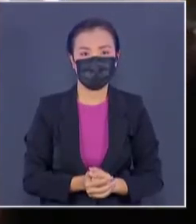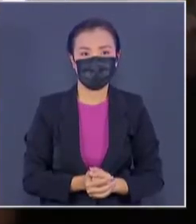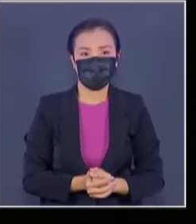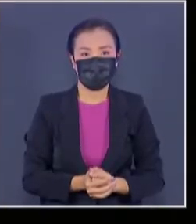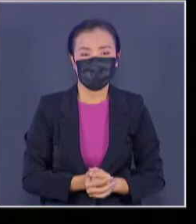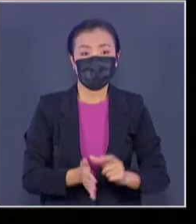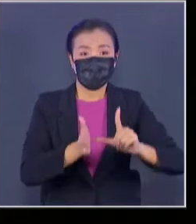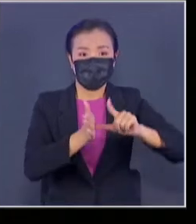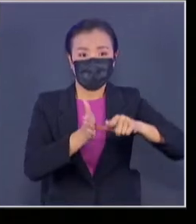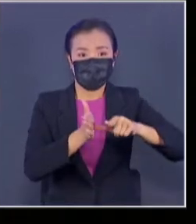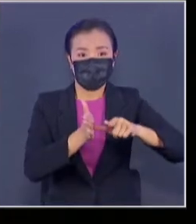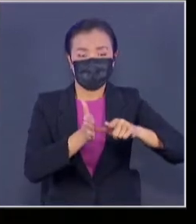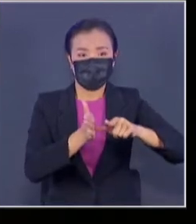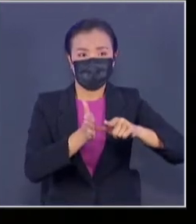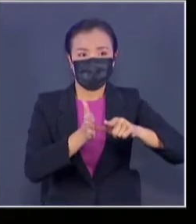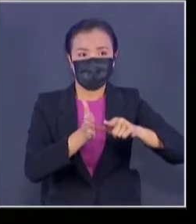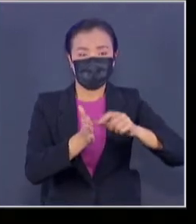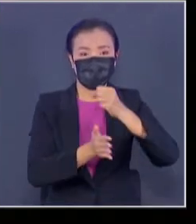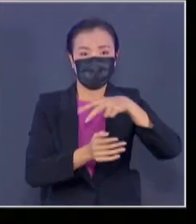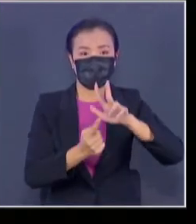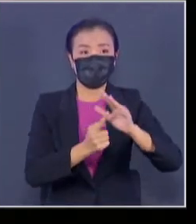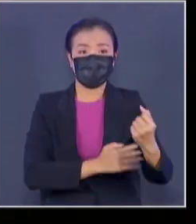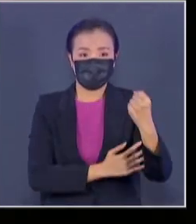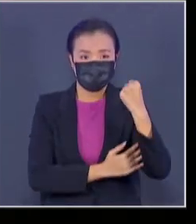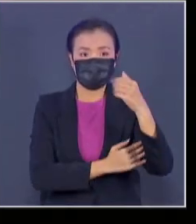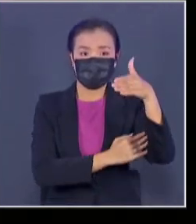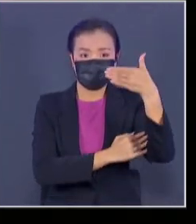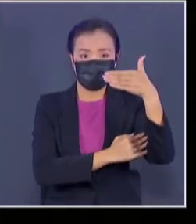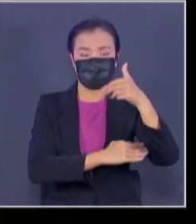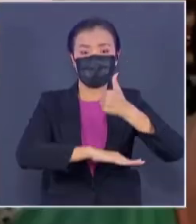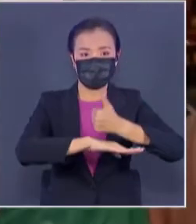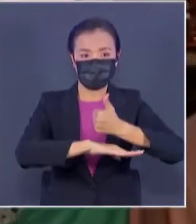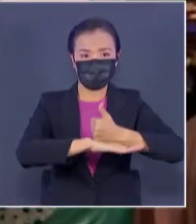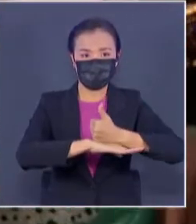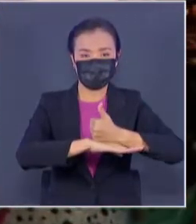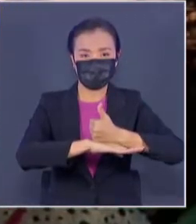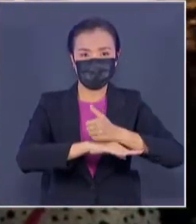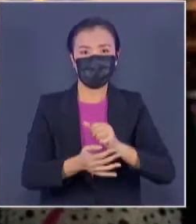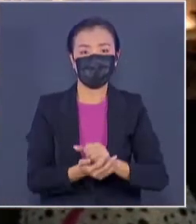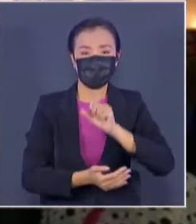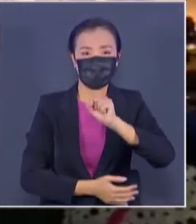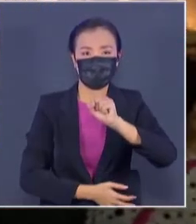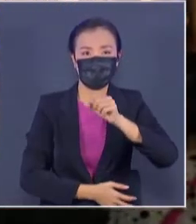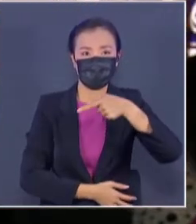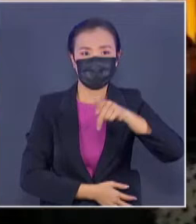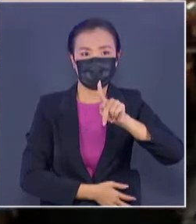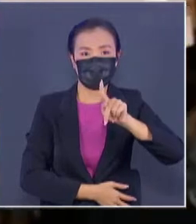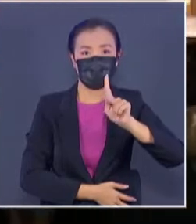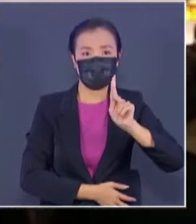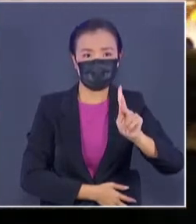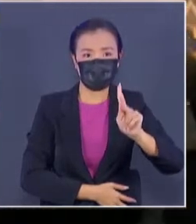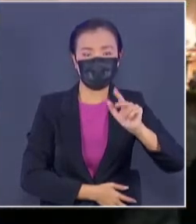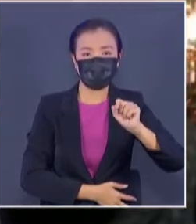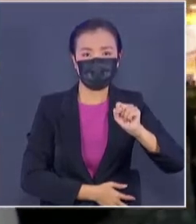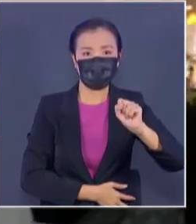ยมครับเลขาธิการสภาความมั่นคงแห่งชาติในฐานะผู้อำนวยการสปกสบคนะครับท่านก็ได้ย้ำ